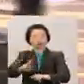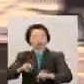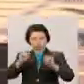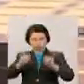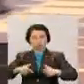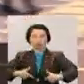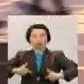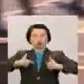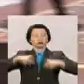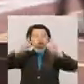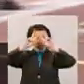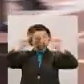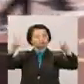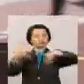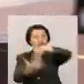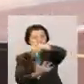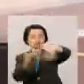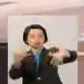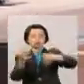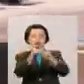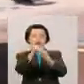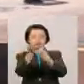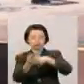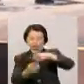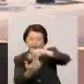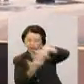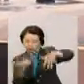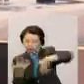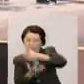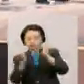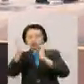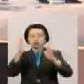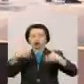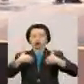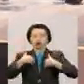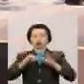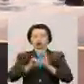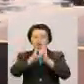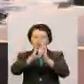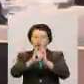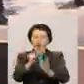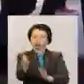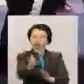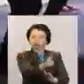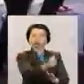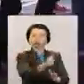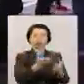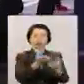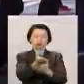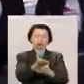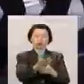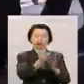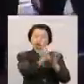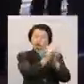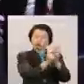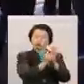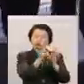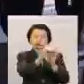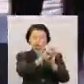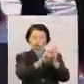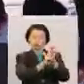harmoni. Kepelbagaian budaya telah mencorakkan negara ini sebagai mempunyai identiti sendiri berteraskan perlembagaan dan rukun